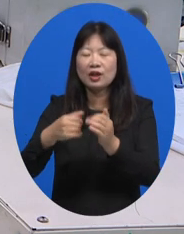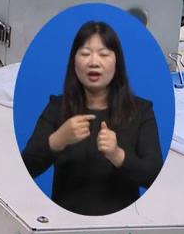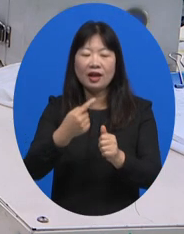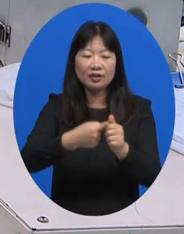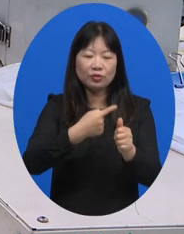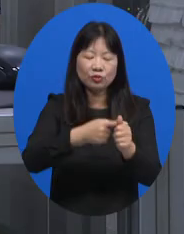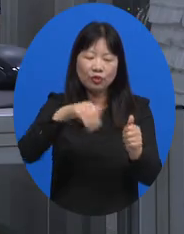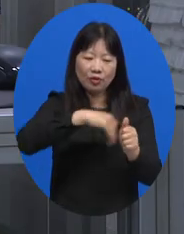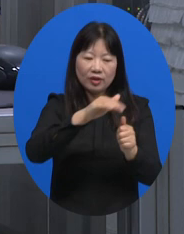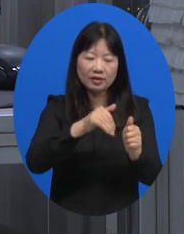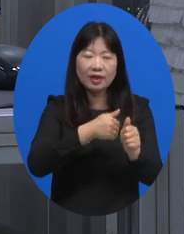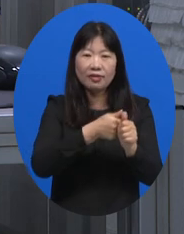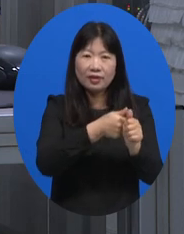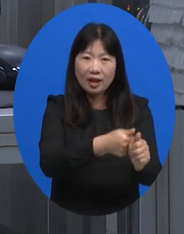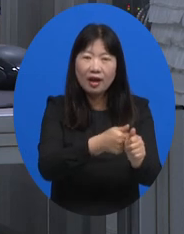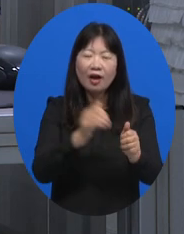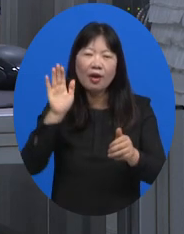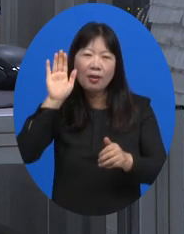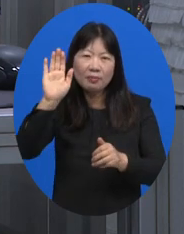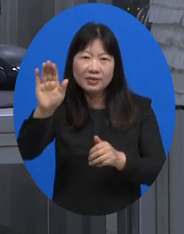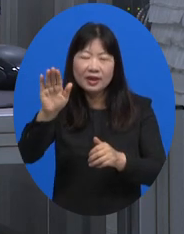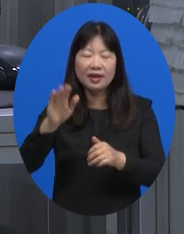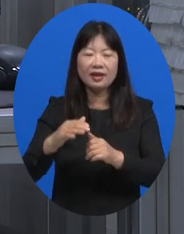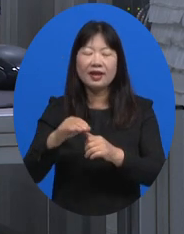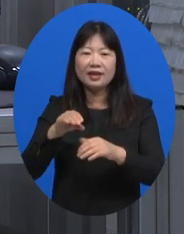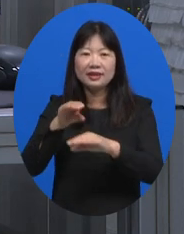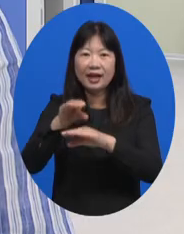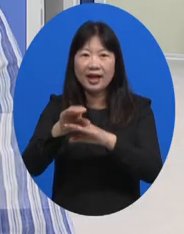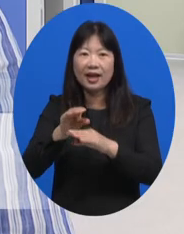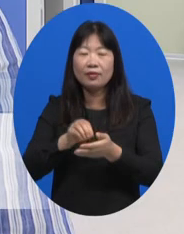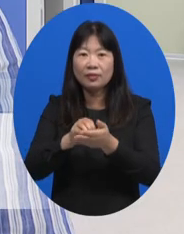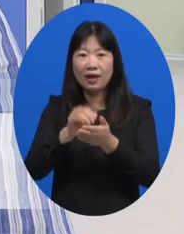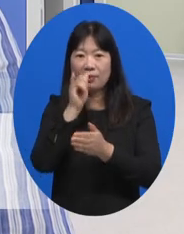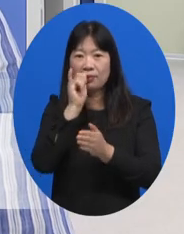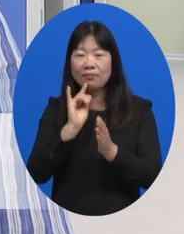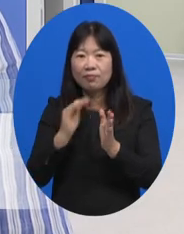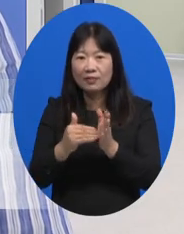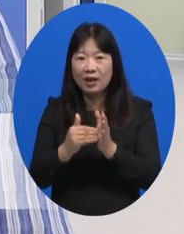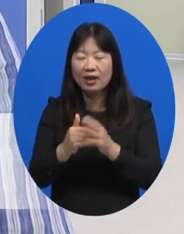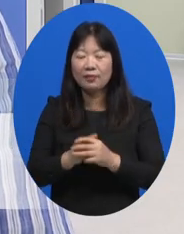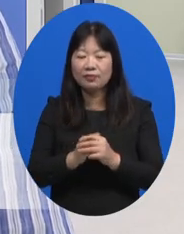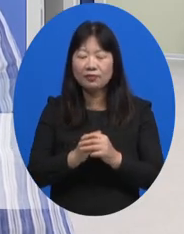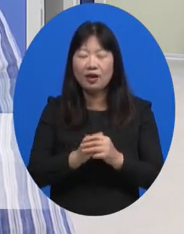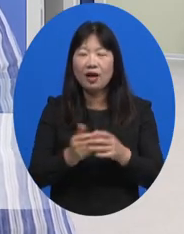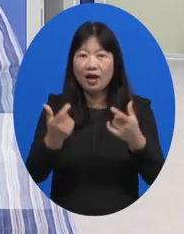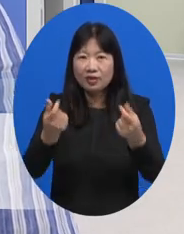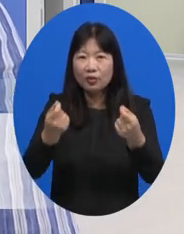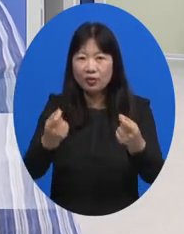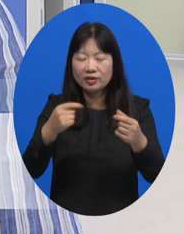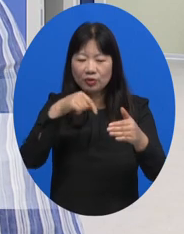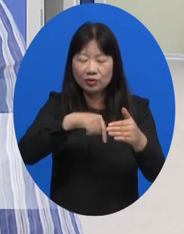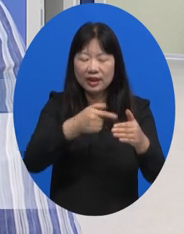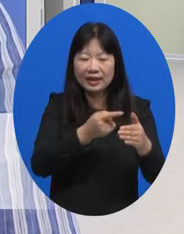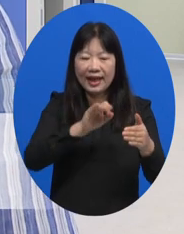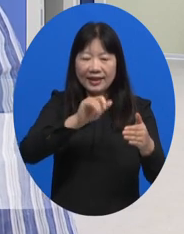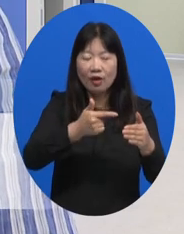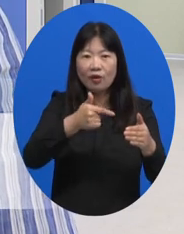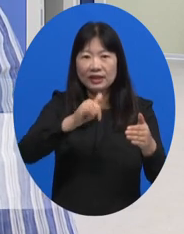생태계 전환에 발맞춰 미래차 시장에 적극 뛰어든 겁니다. 로킹 센서라든가 내연기관은 전